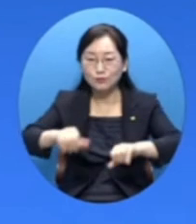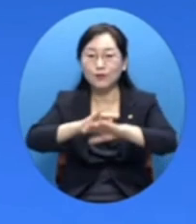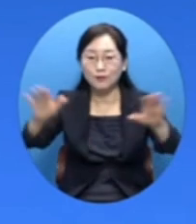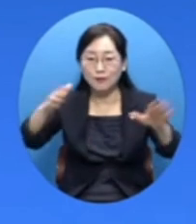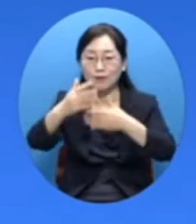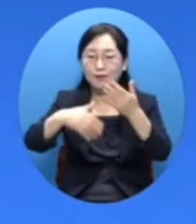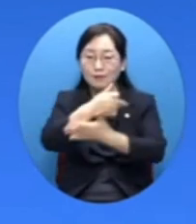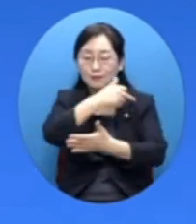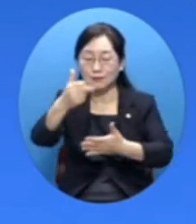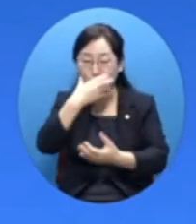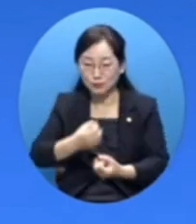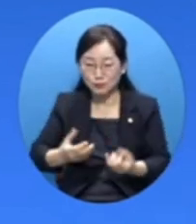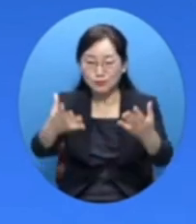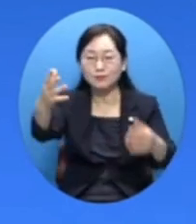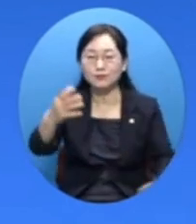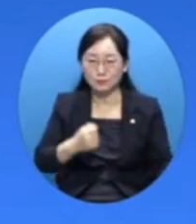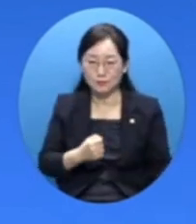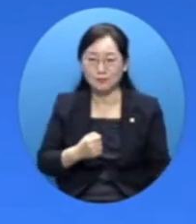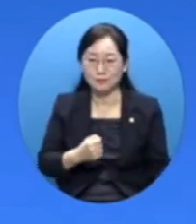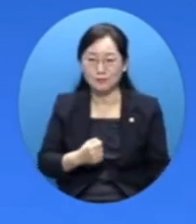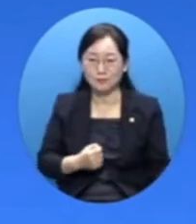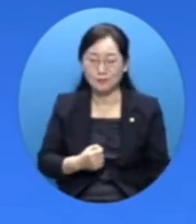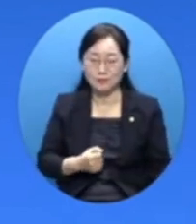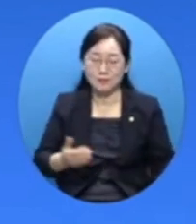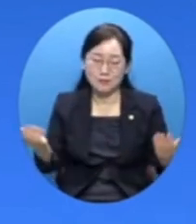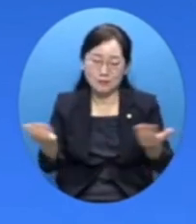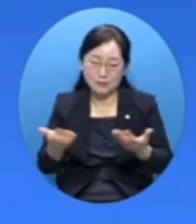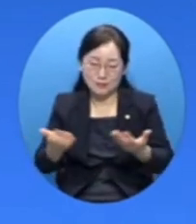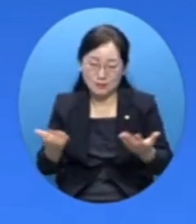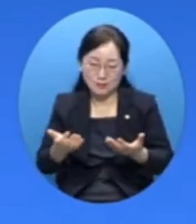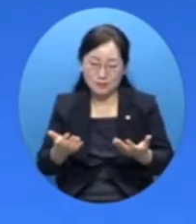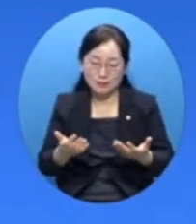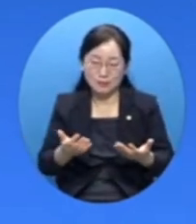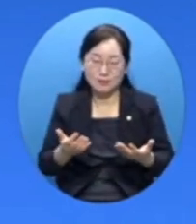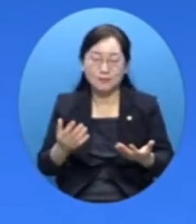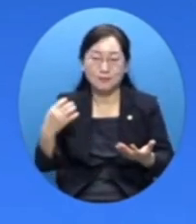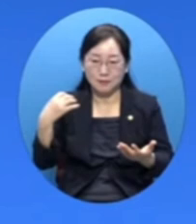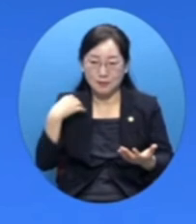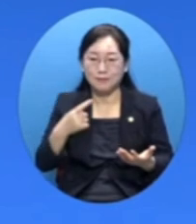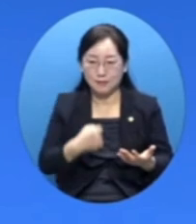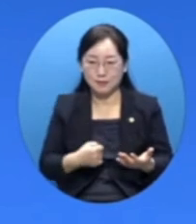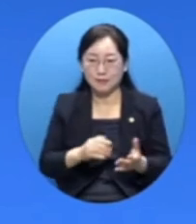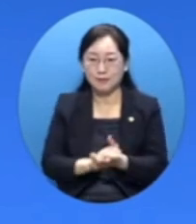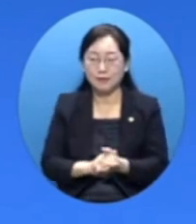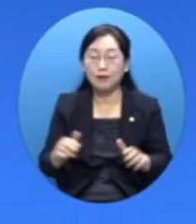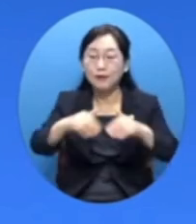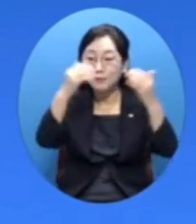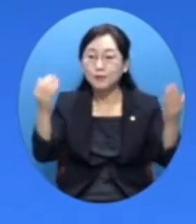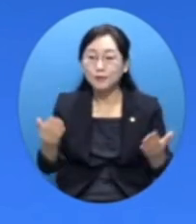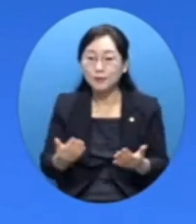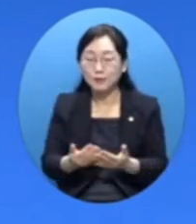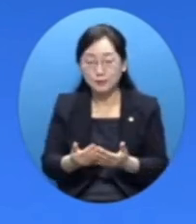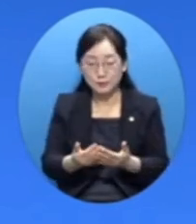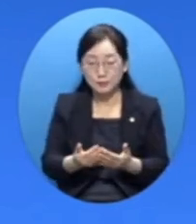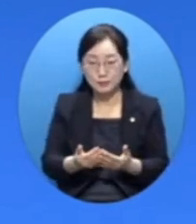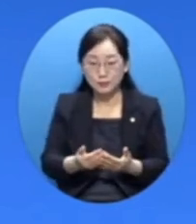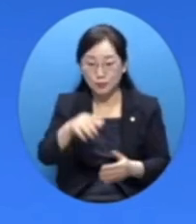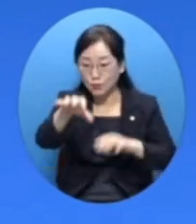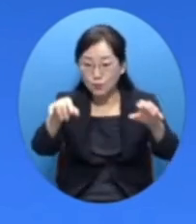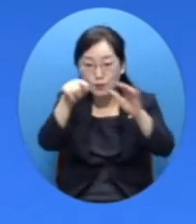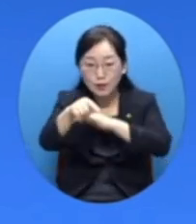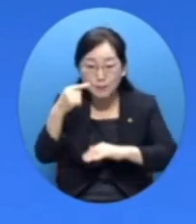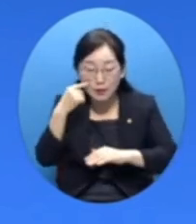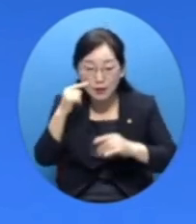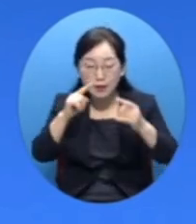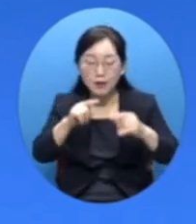하나님의 큰 축복을 가져온 그런 귀한 일을 감당했습니다 무엇보다도 그 모든 그 그가 세운 곳에 교회가